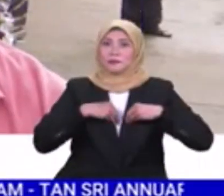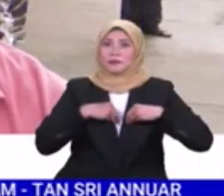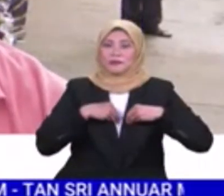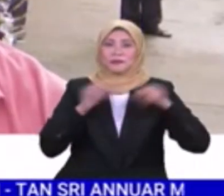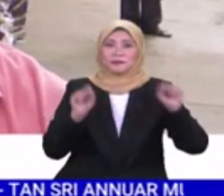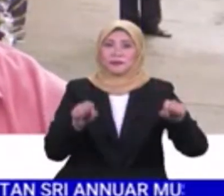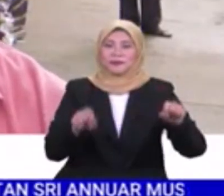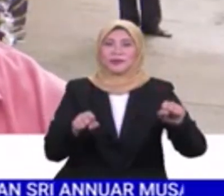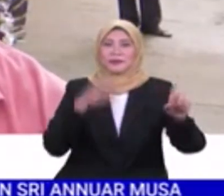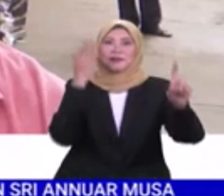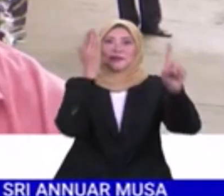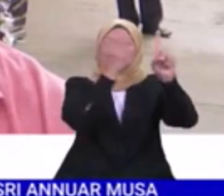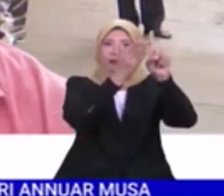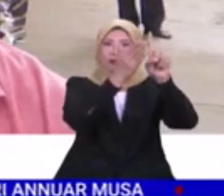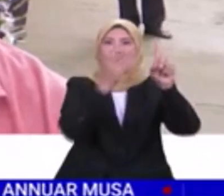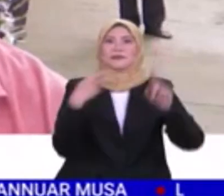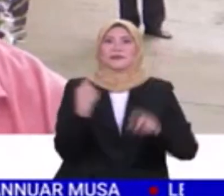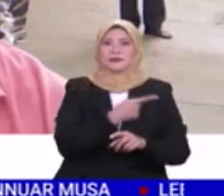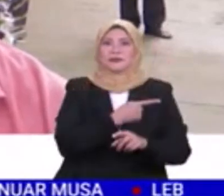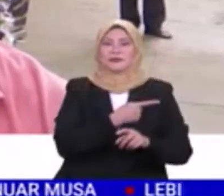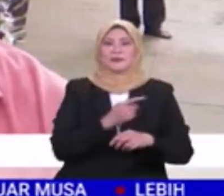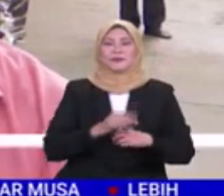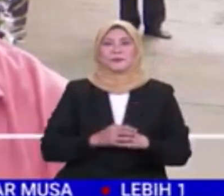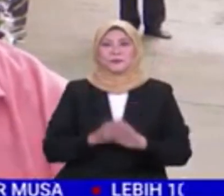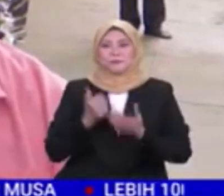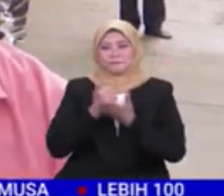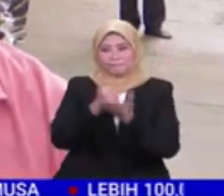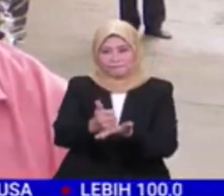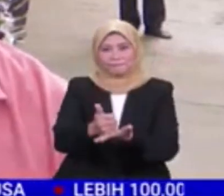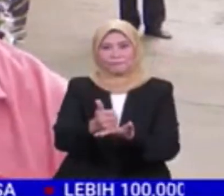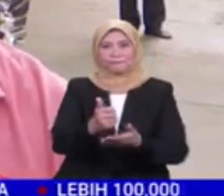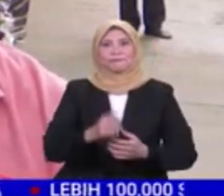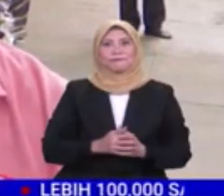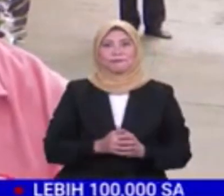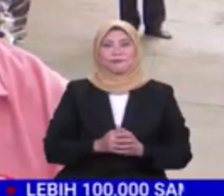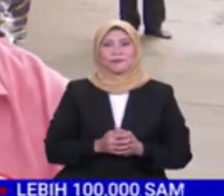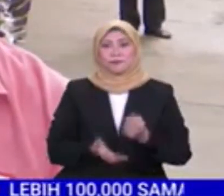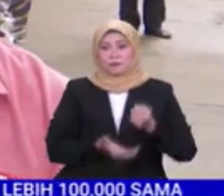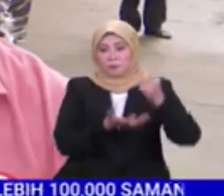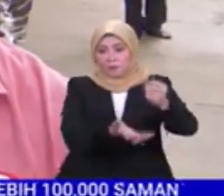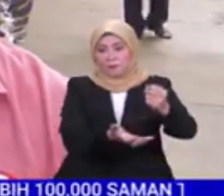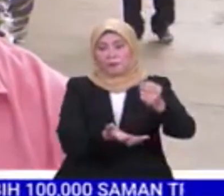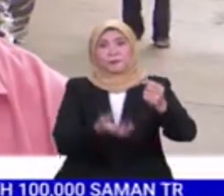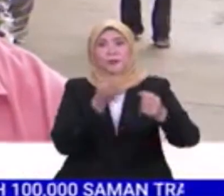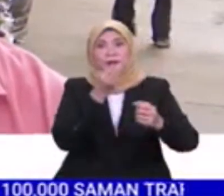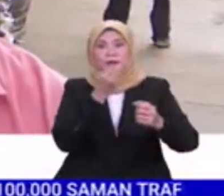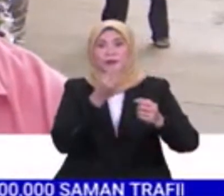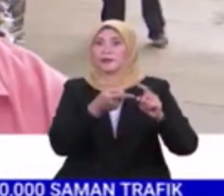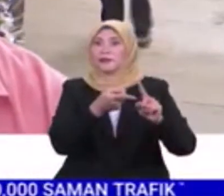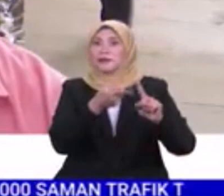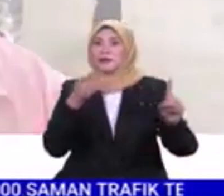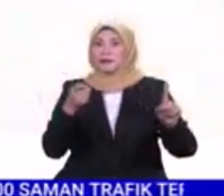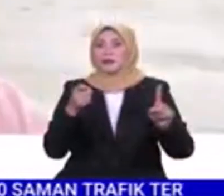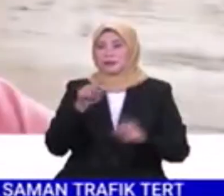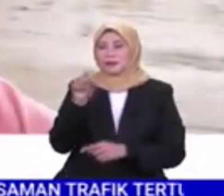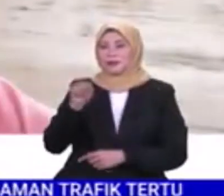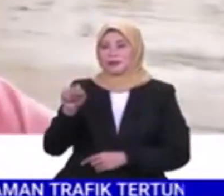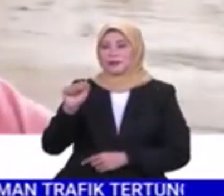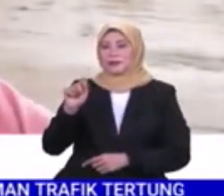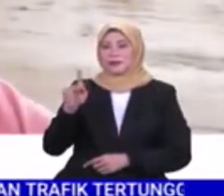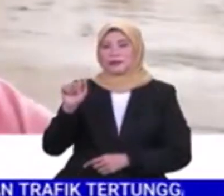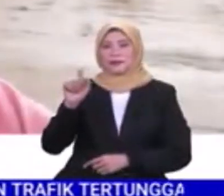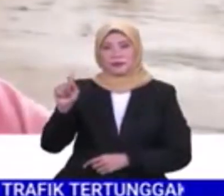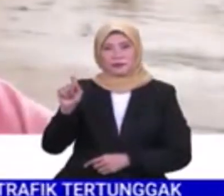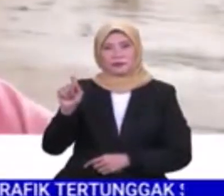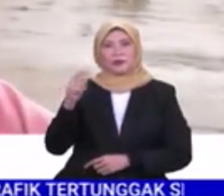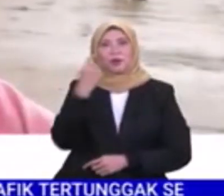menjadi sasaran kita lah. Maksud dia untuk kita membantu. Sebab agihan yang kita buat ni adalah agihan wakalah zakat. Jadi